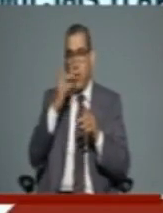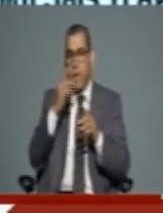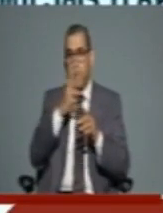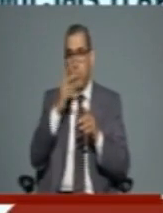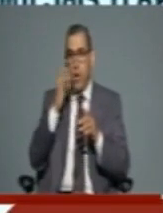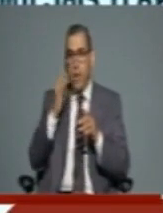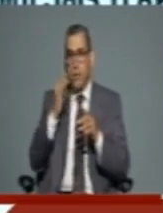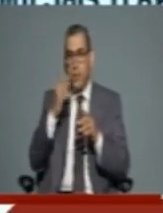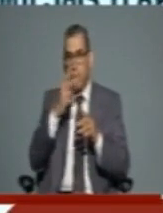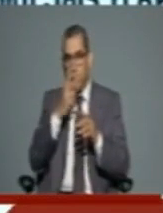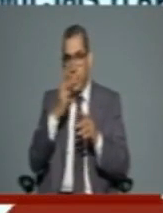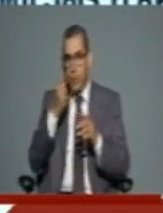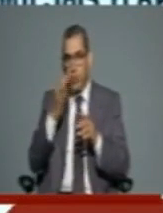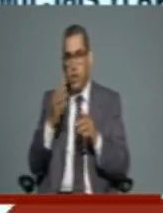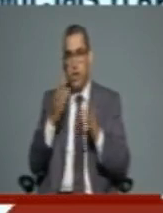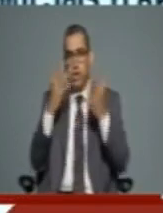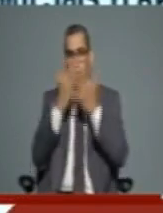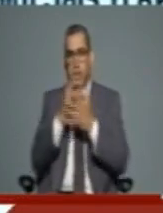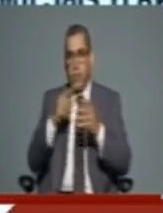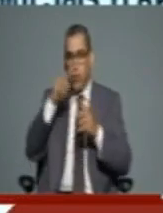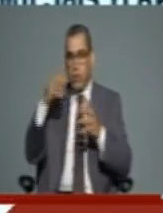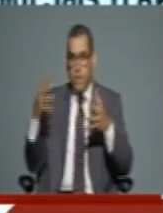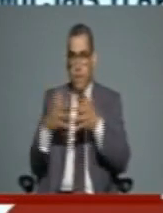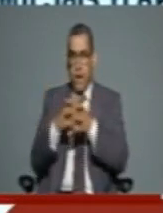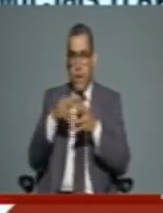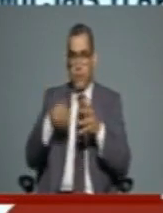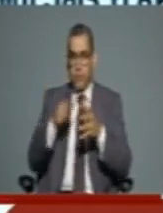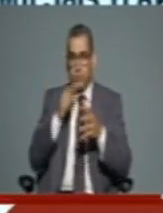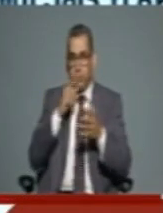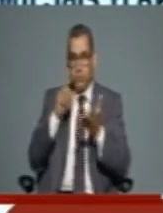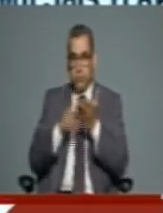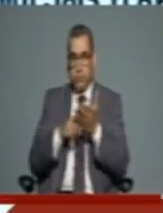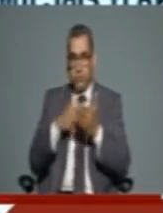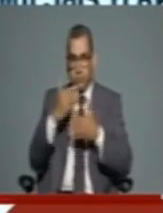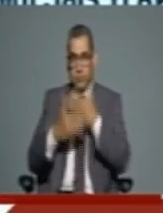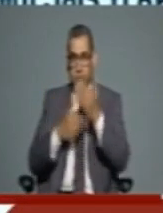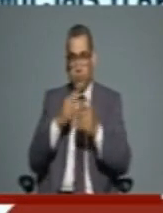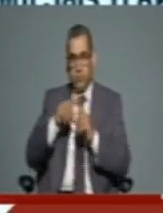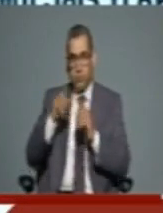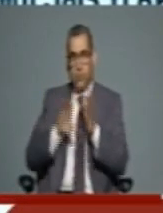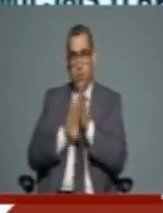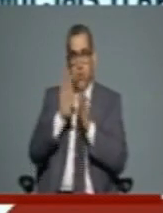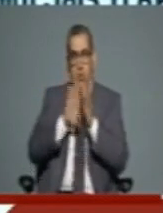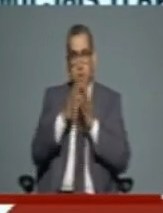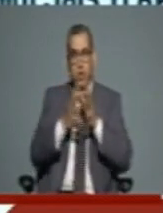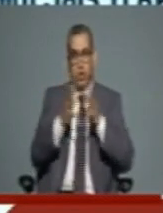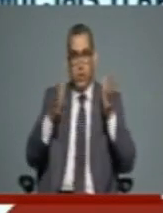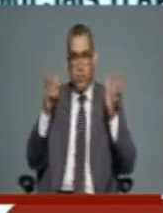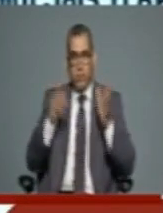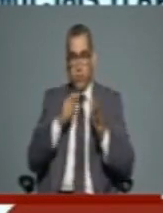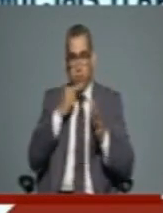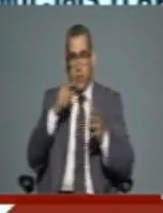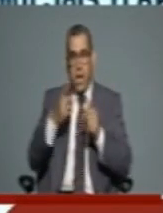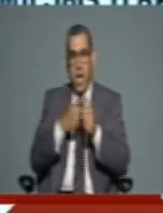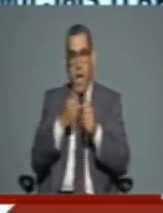في البورصه، واعتقد هتنشط اكتر واكتر، وهتبقى احد